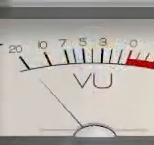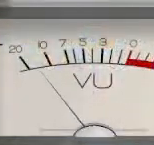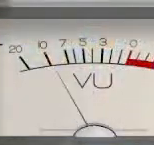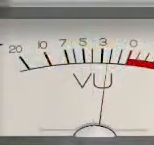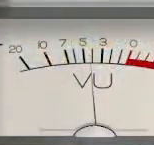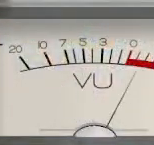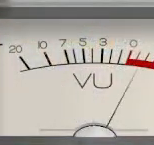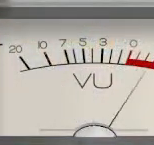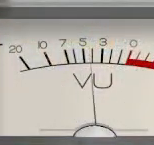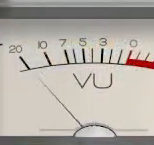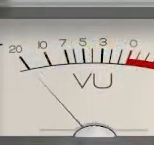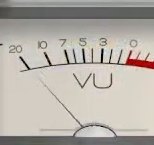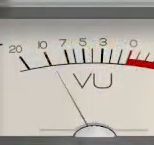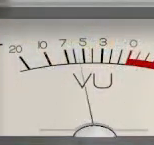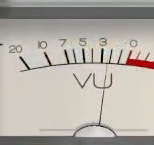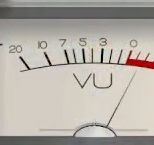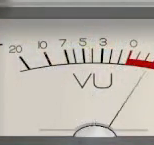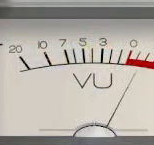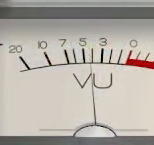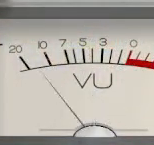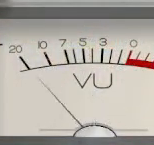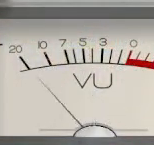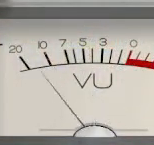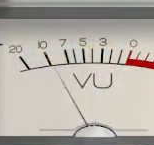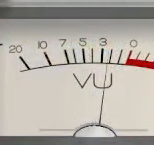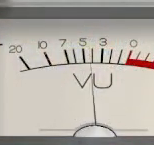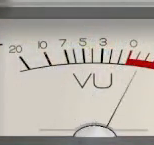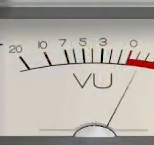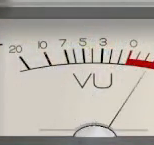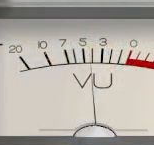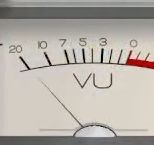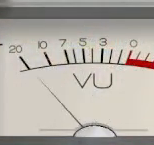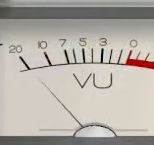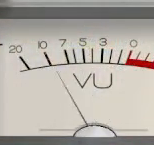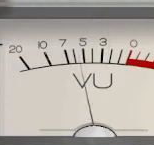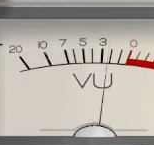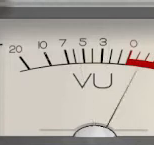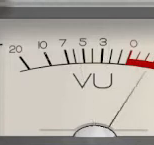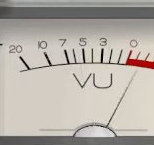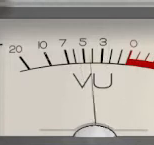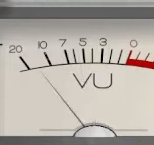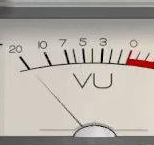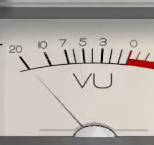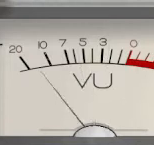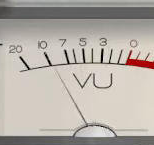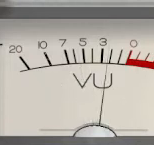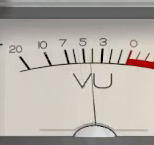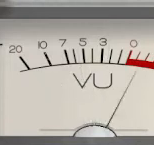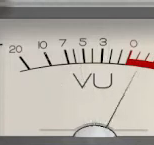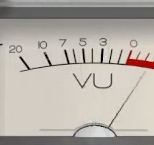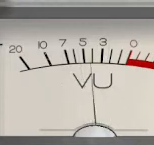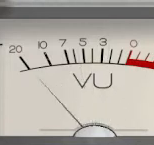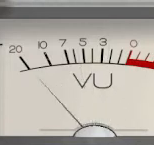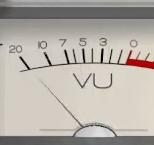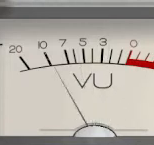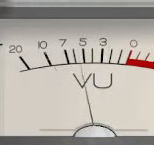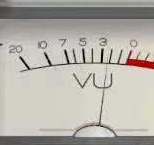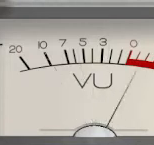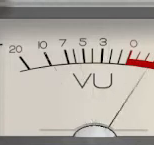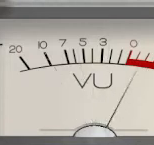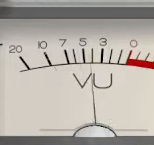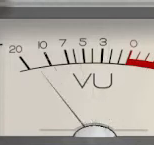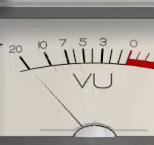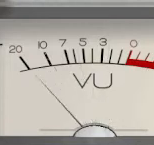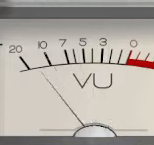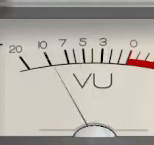ติดตามรับฟังรายการเวทีคนตรังได้ใหม่ทุกวันจันทร์ถึงวันศุกร์ทางสถานีวิทยุกระจายเสียง